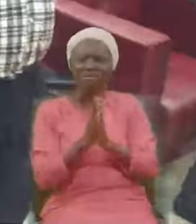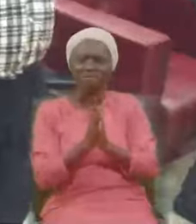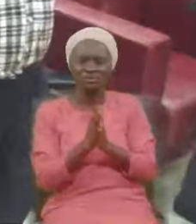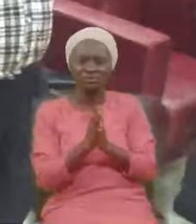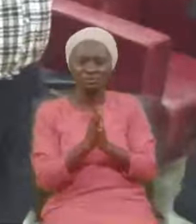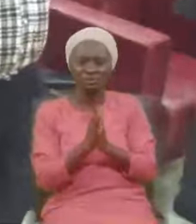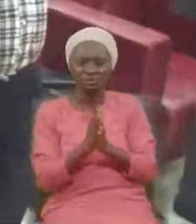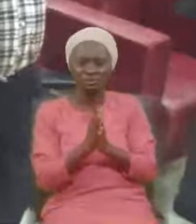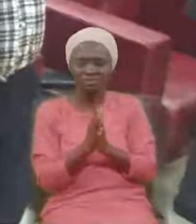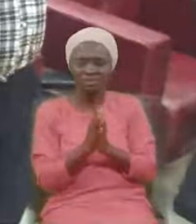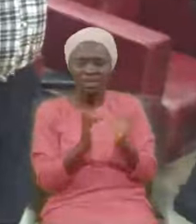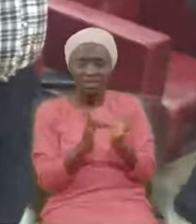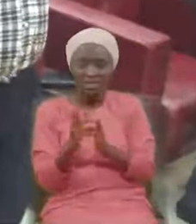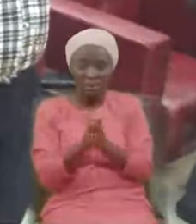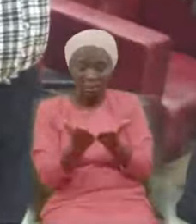Quiconque,